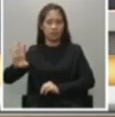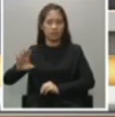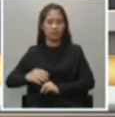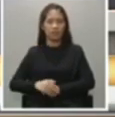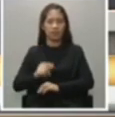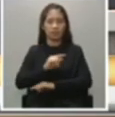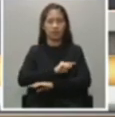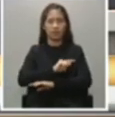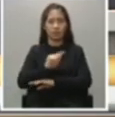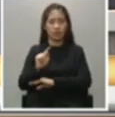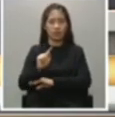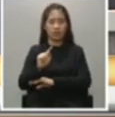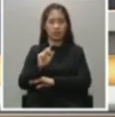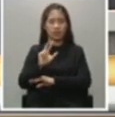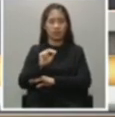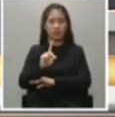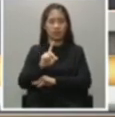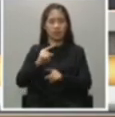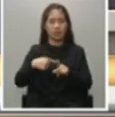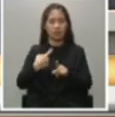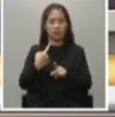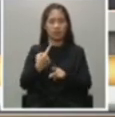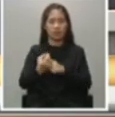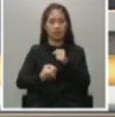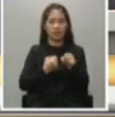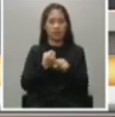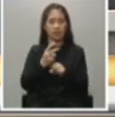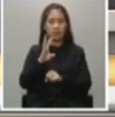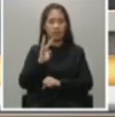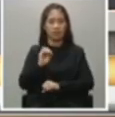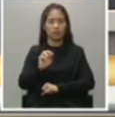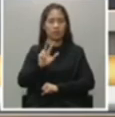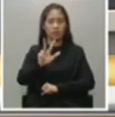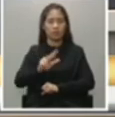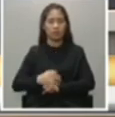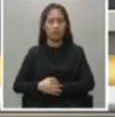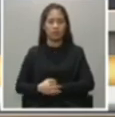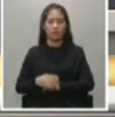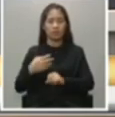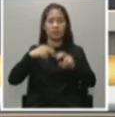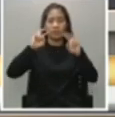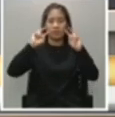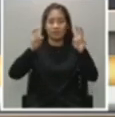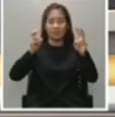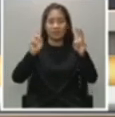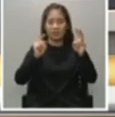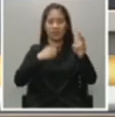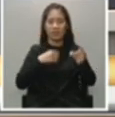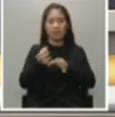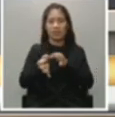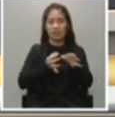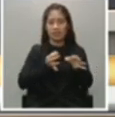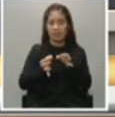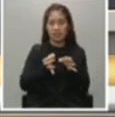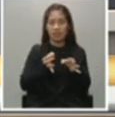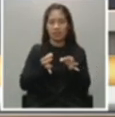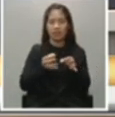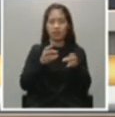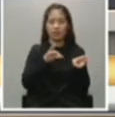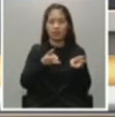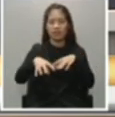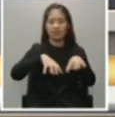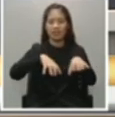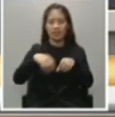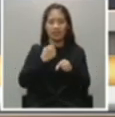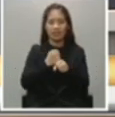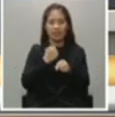56009/44วันลงวันที่31มกราคม2563เรื่องการชี้แจงกรณีการดำเนินการของประเ